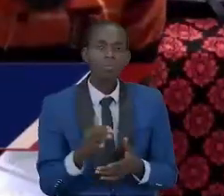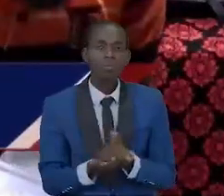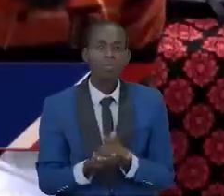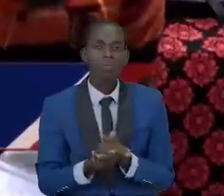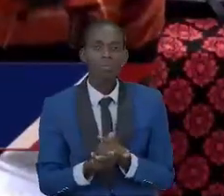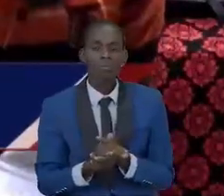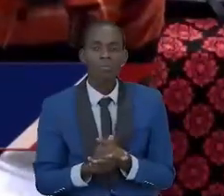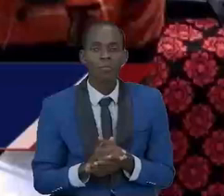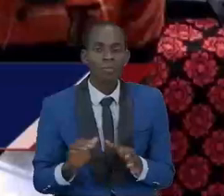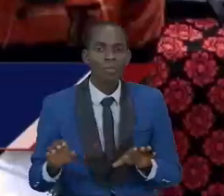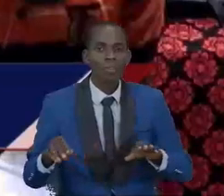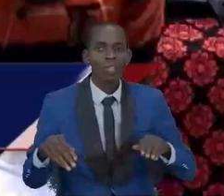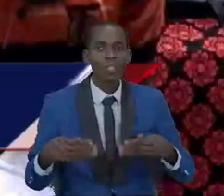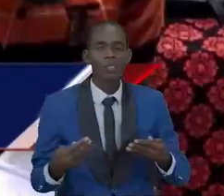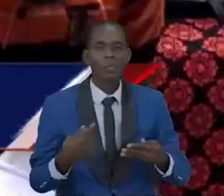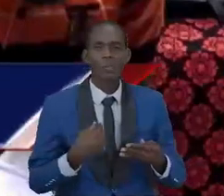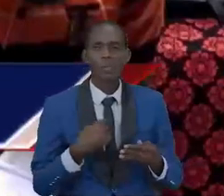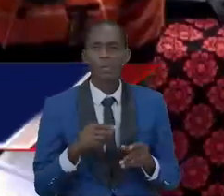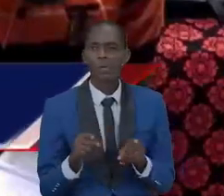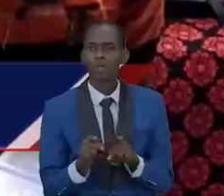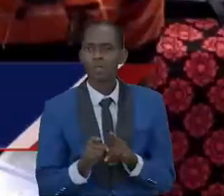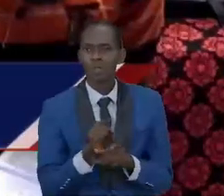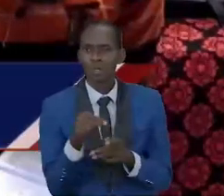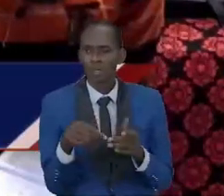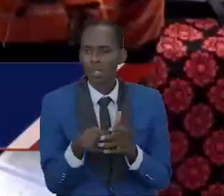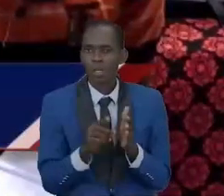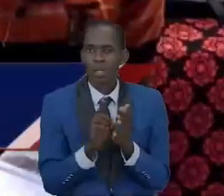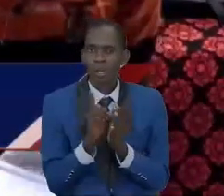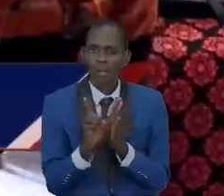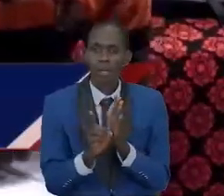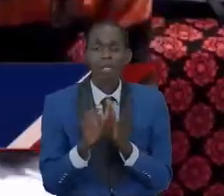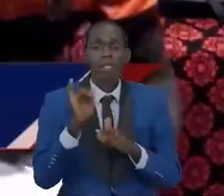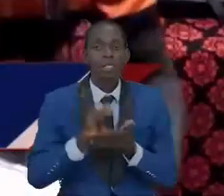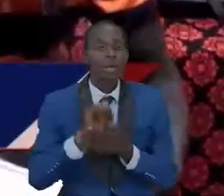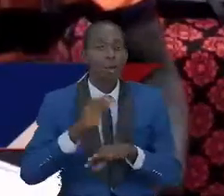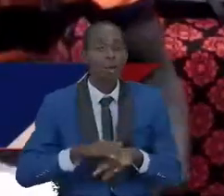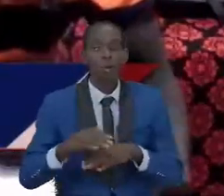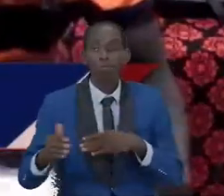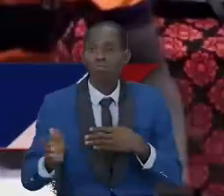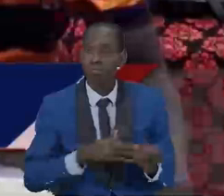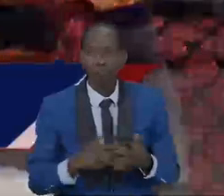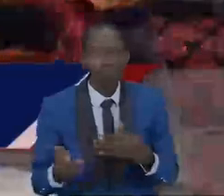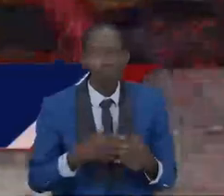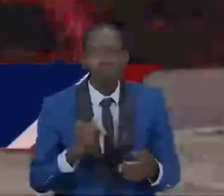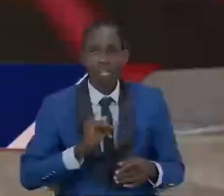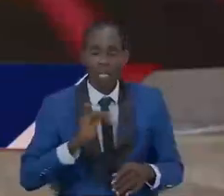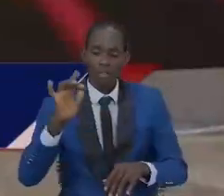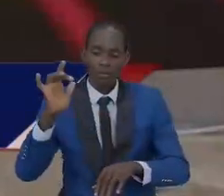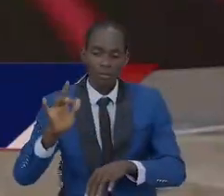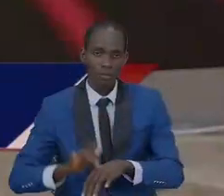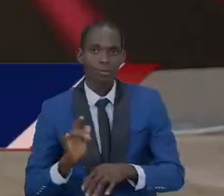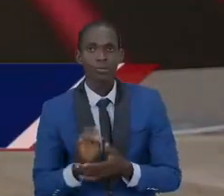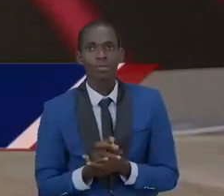chapitre 8 verset du 9 en disant accorde-moi aussi ce pouvoir afin que